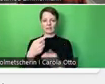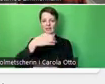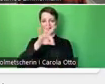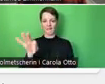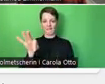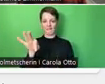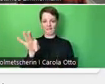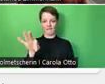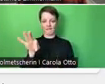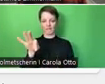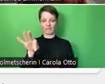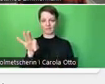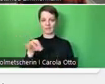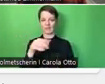ein